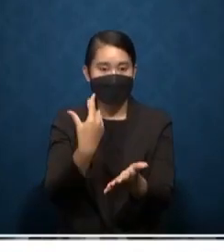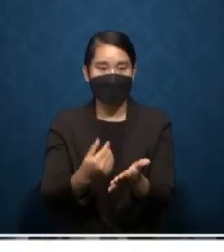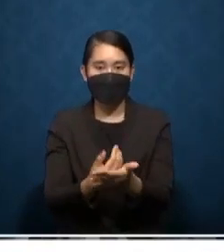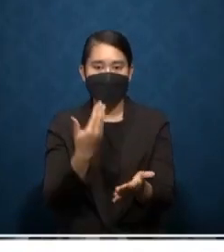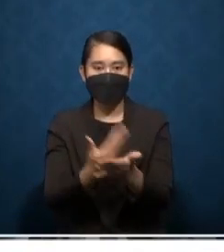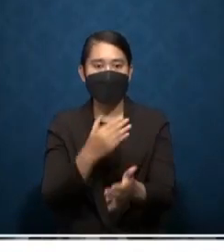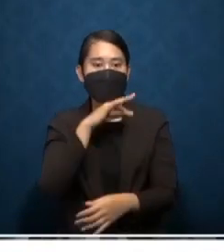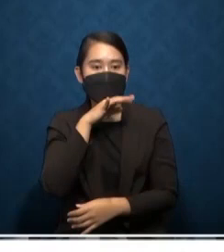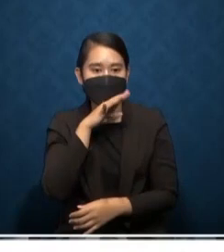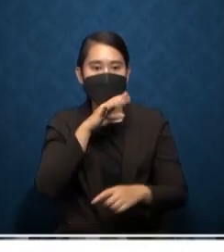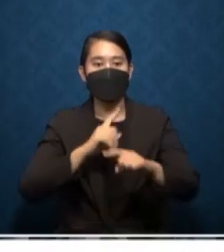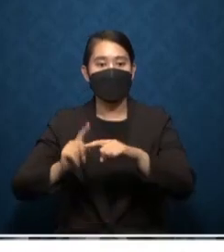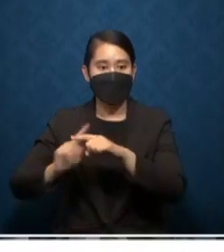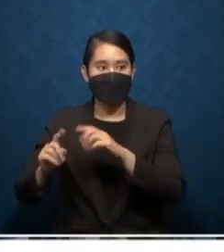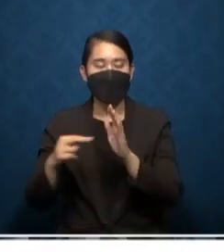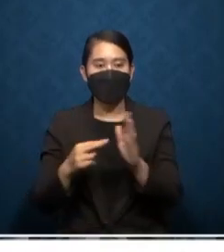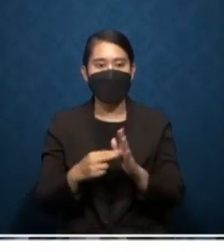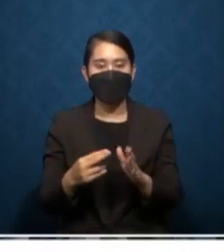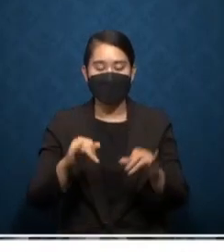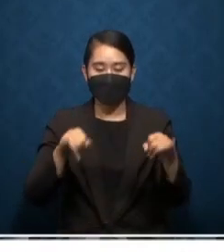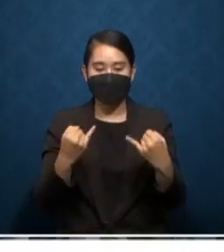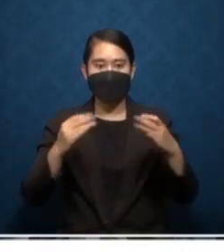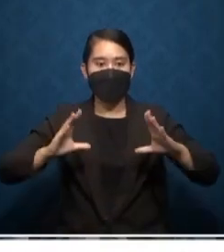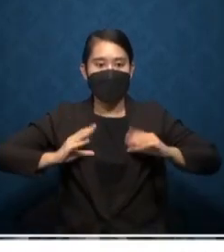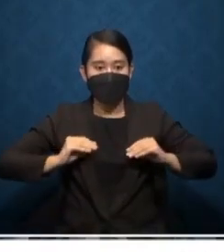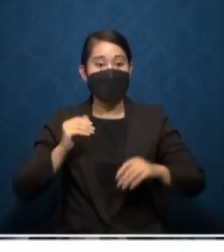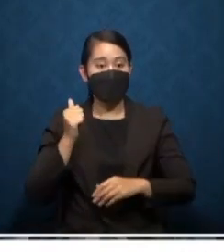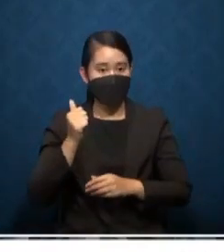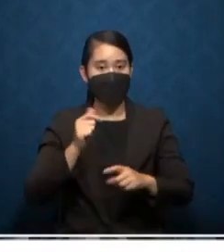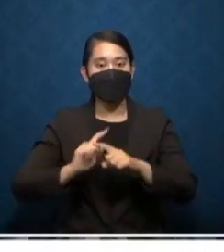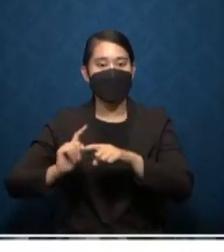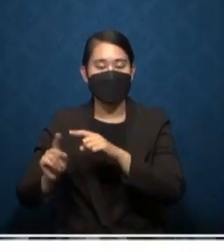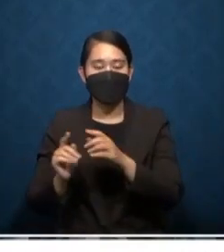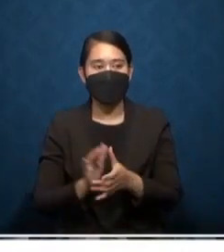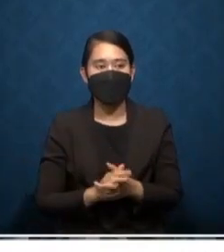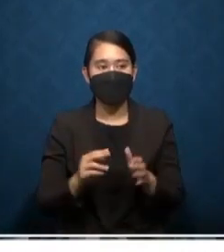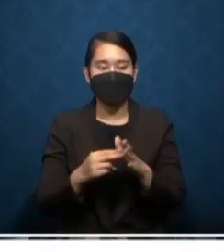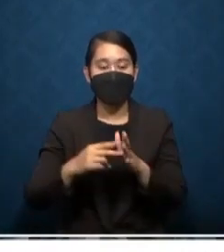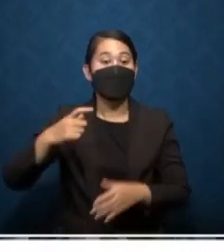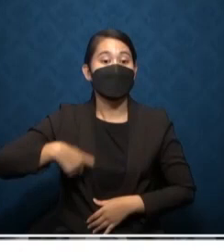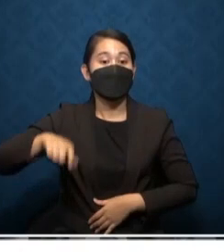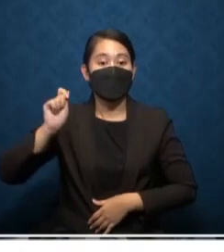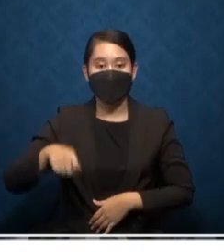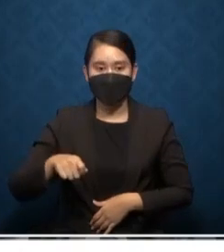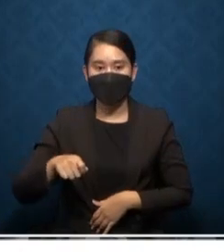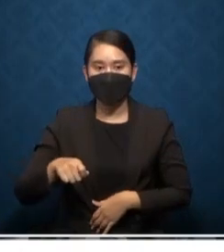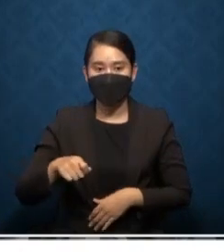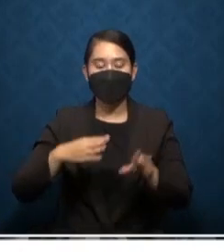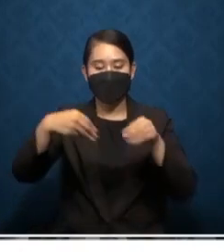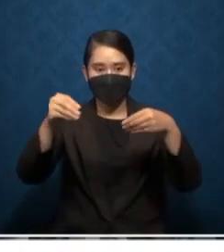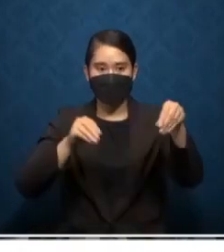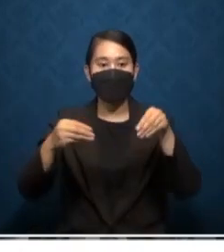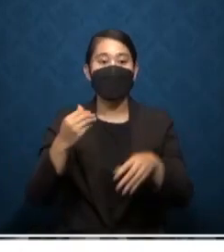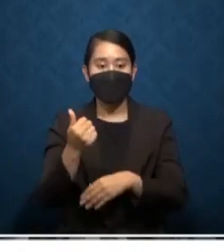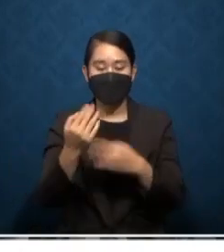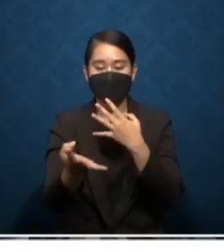คดีลัษณะที่มันยอมความได้ เวลามีเงินไปไย ออกมาสารก็ปานีปนอมยอมความก